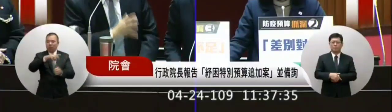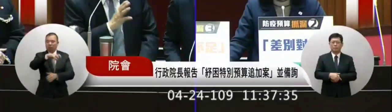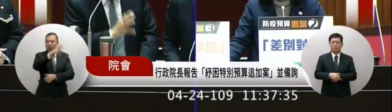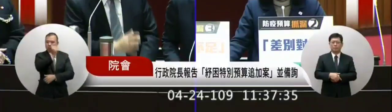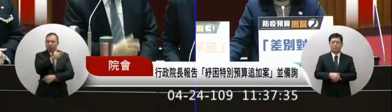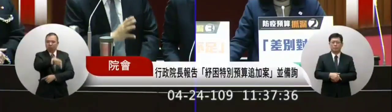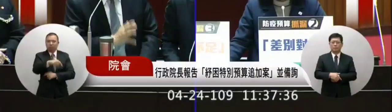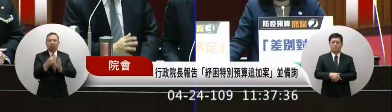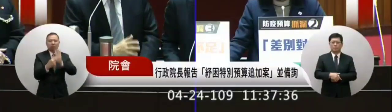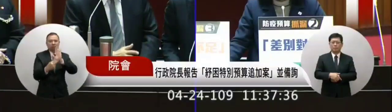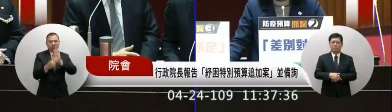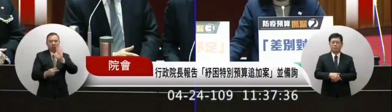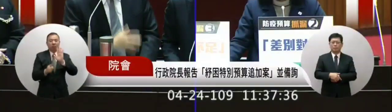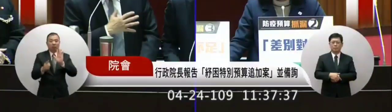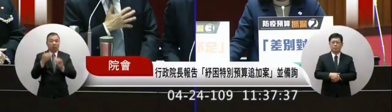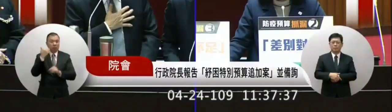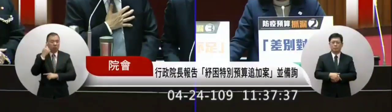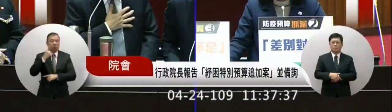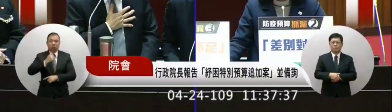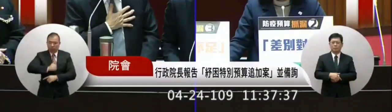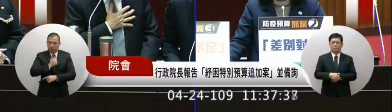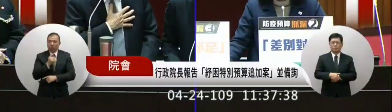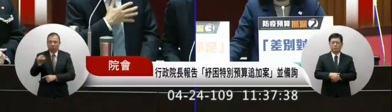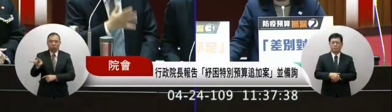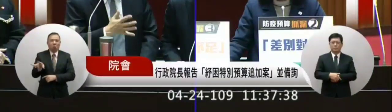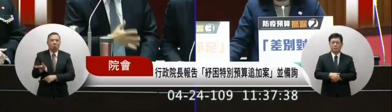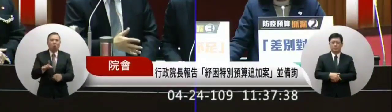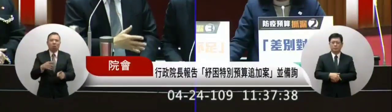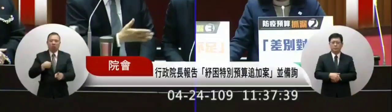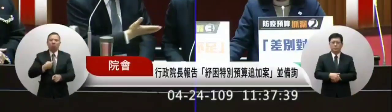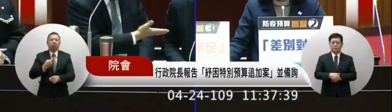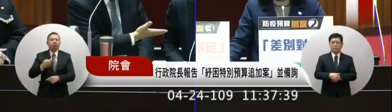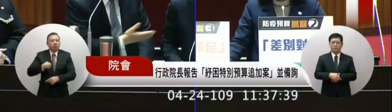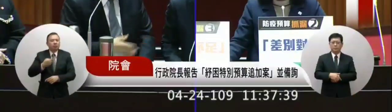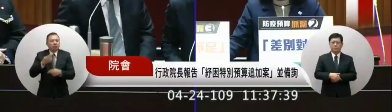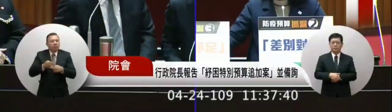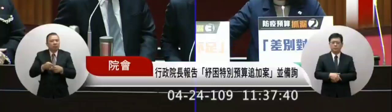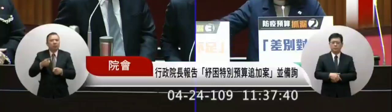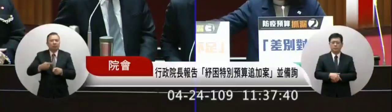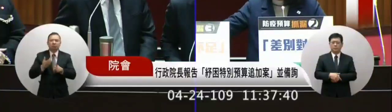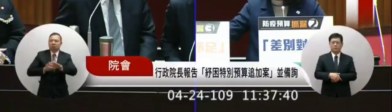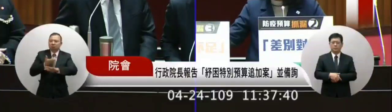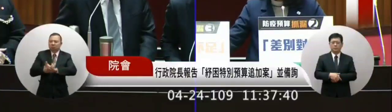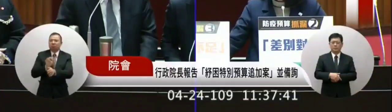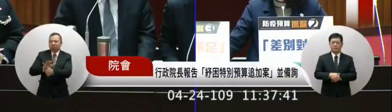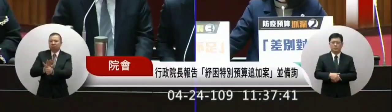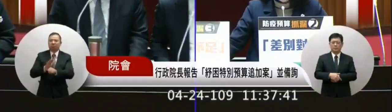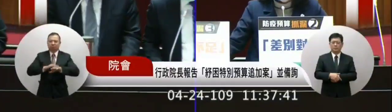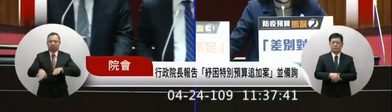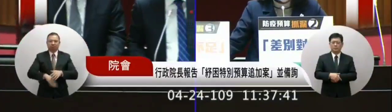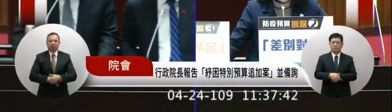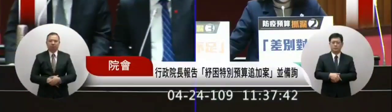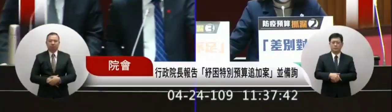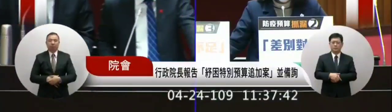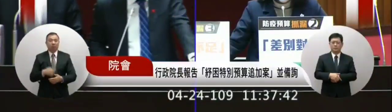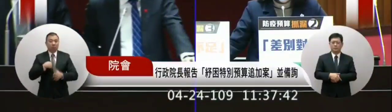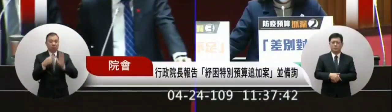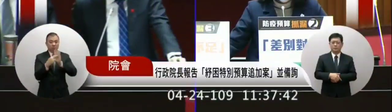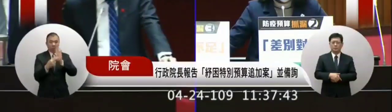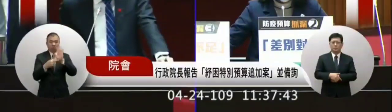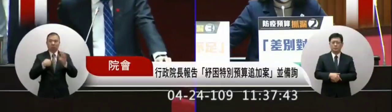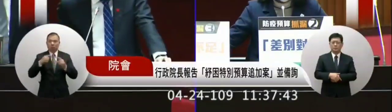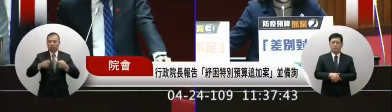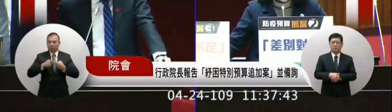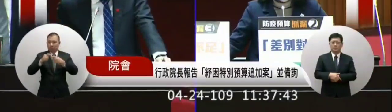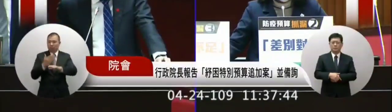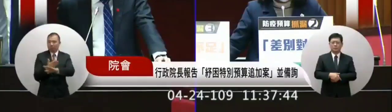如果有这样的实际情况，我都很愿意来继续帮忙。 跟委员说明，我们第一阶段只有